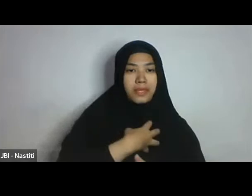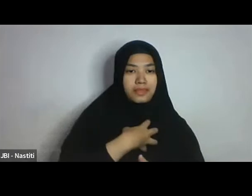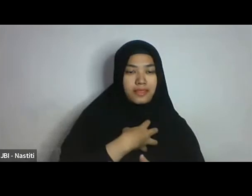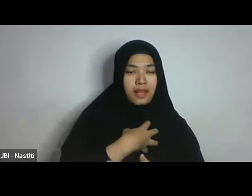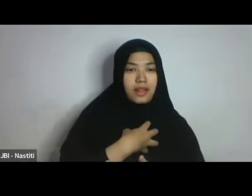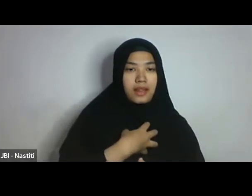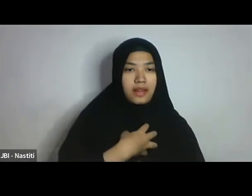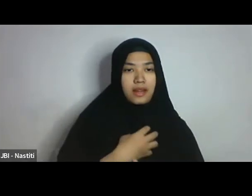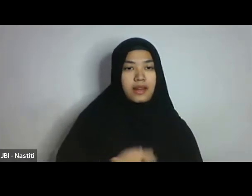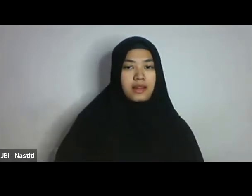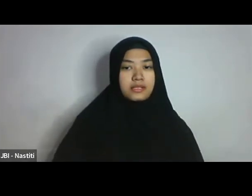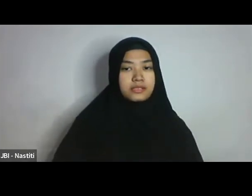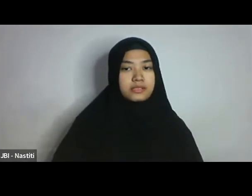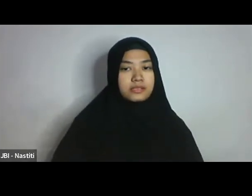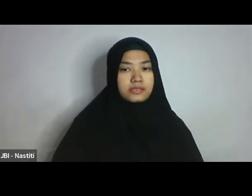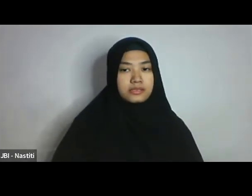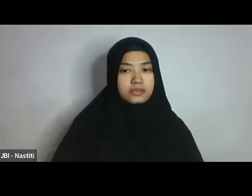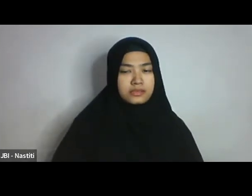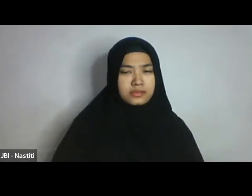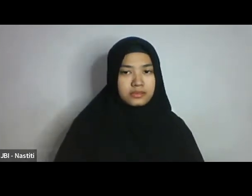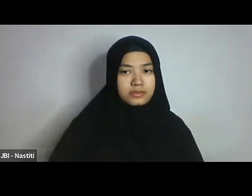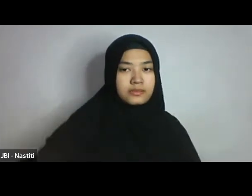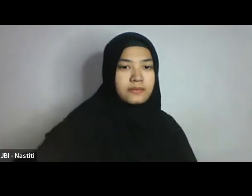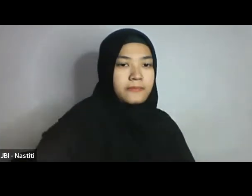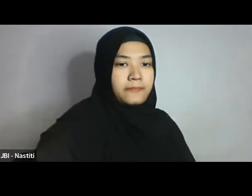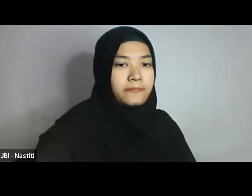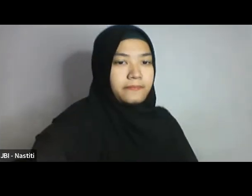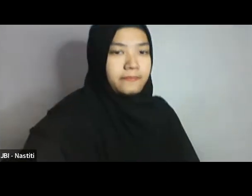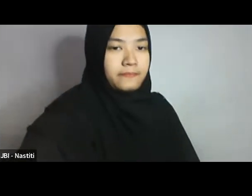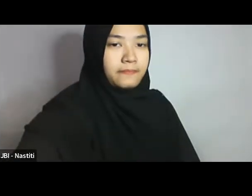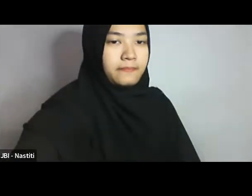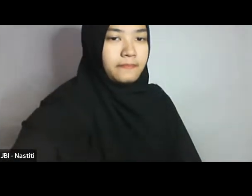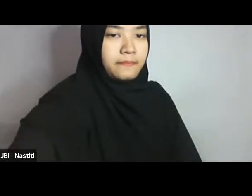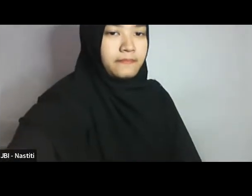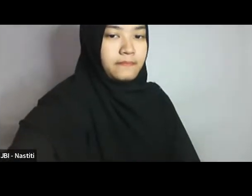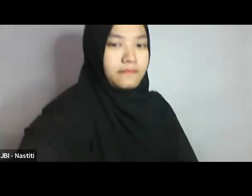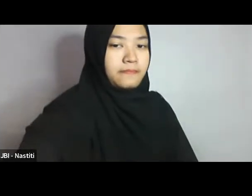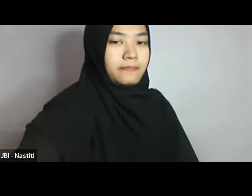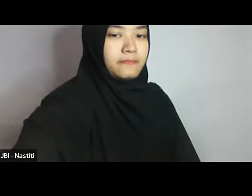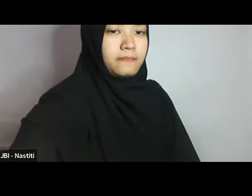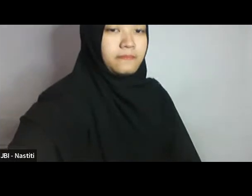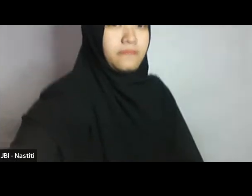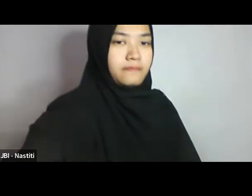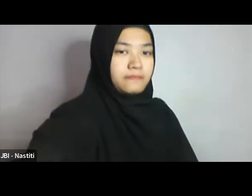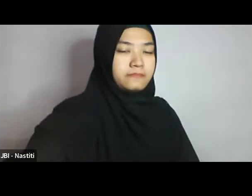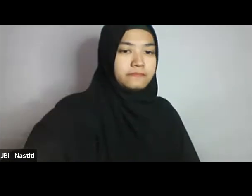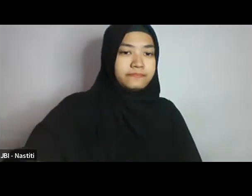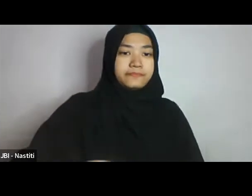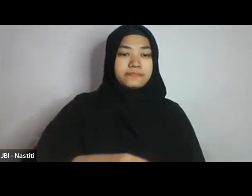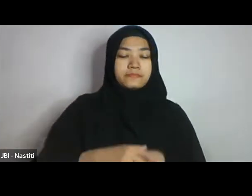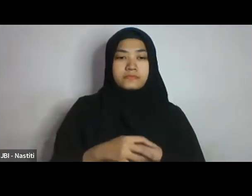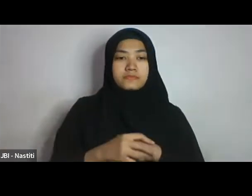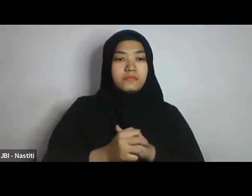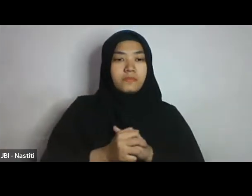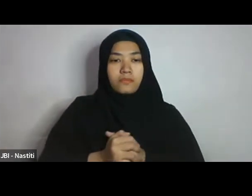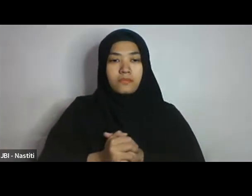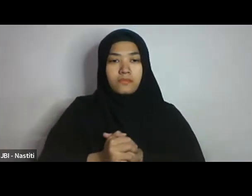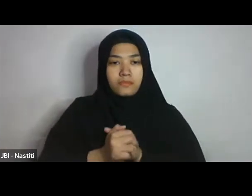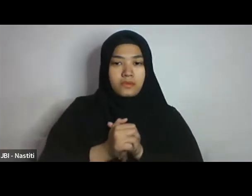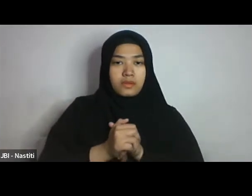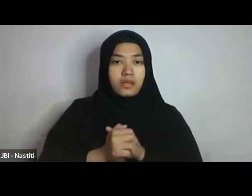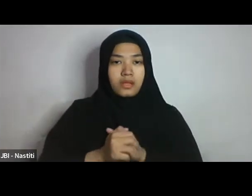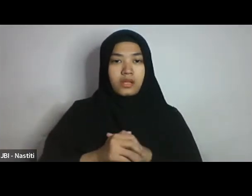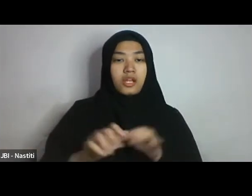hak atas recognition before the law ya. Karena kan kalau kita bicara soal informed consent, itu kan basisnya kenapa